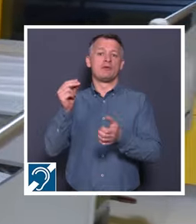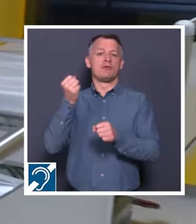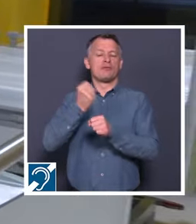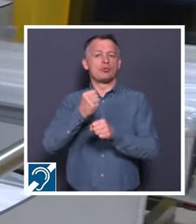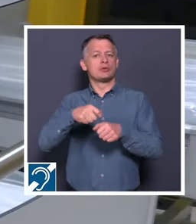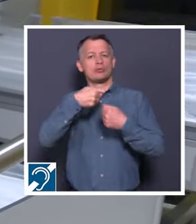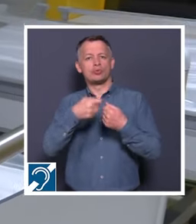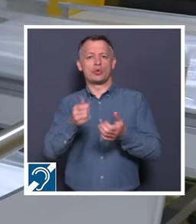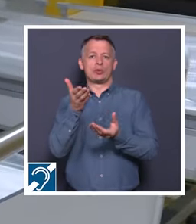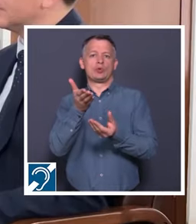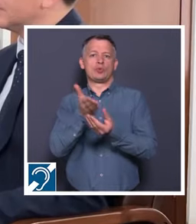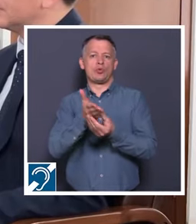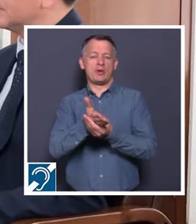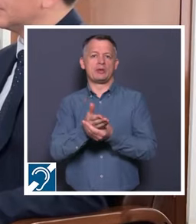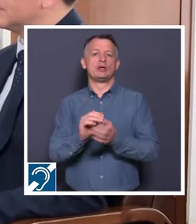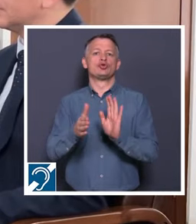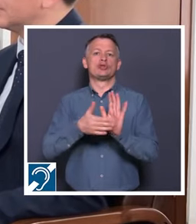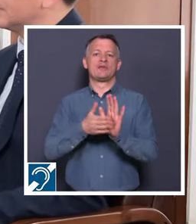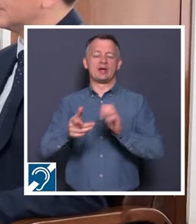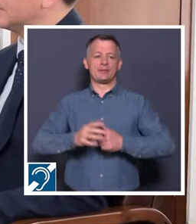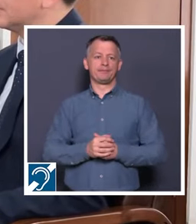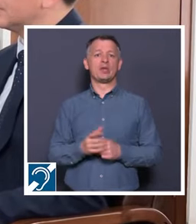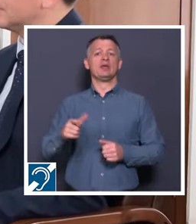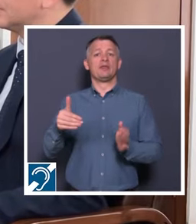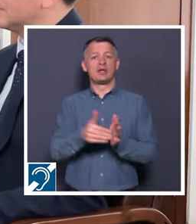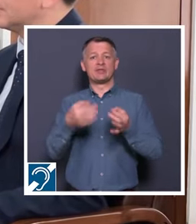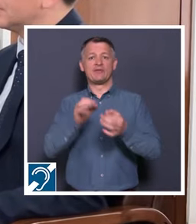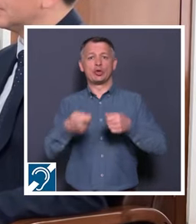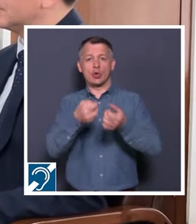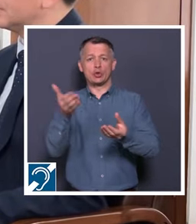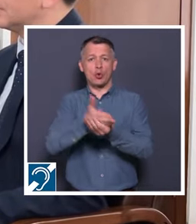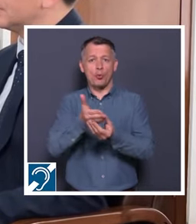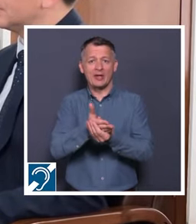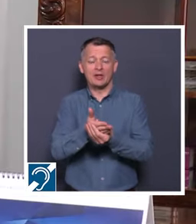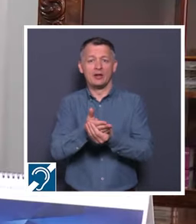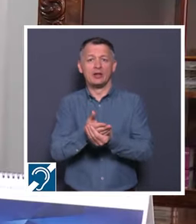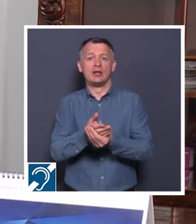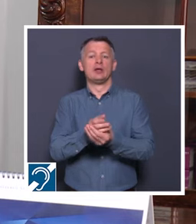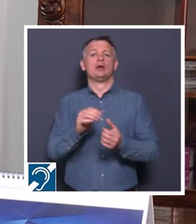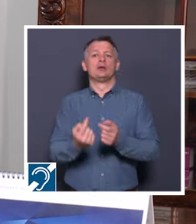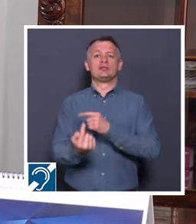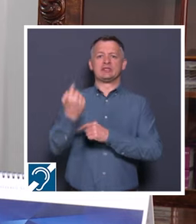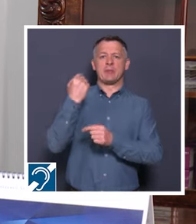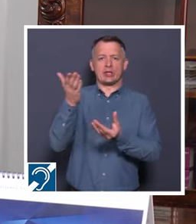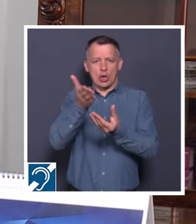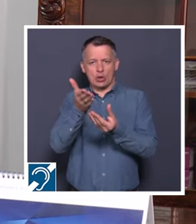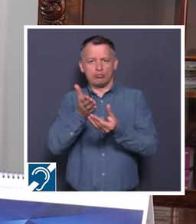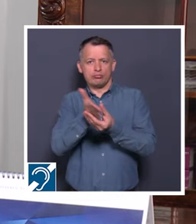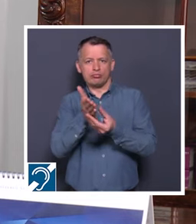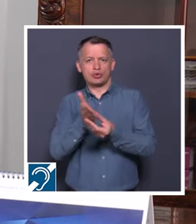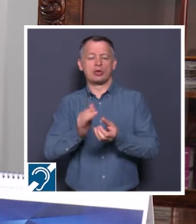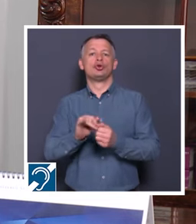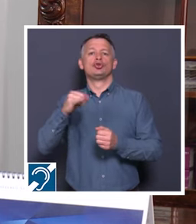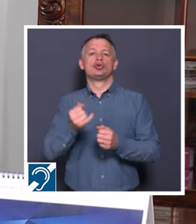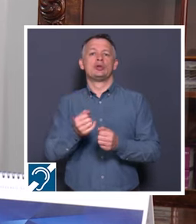cheltuielile justificate. Trebuie să existe toată documentația în spate, inclusiv documentele contabile care